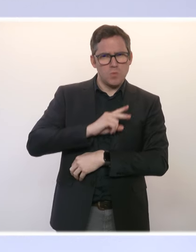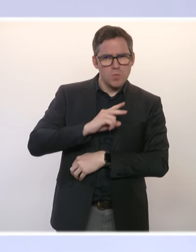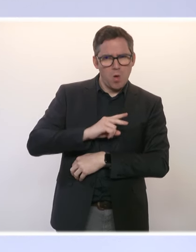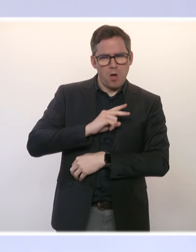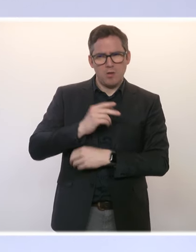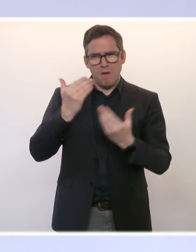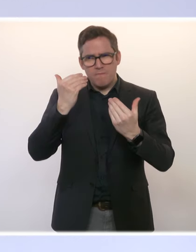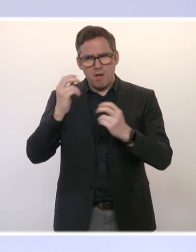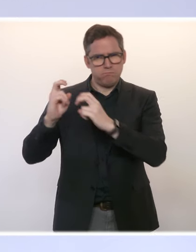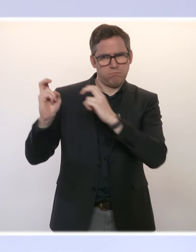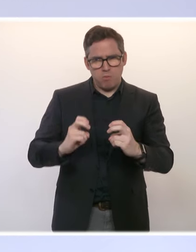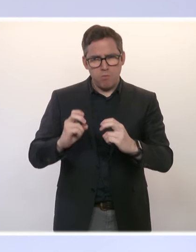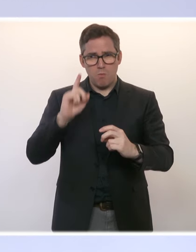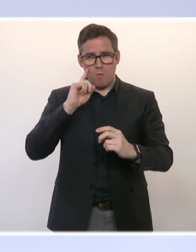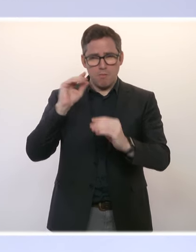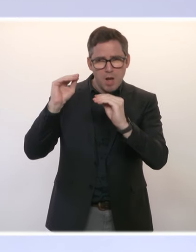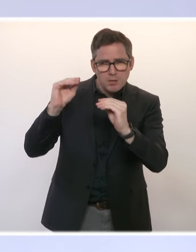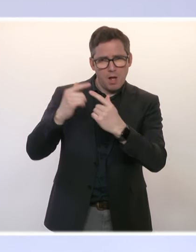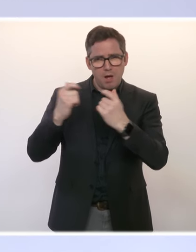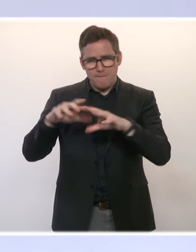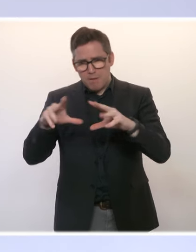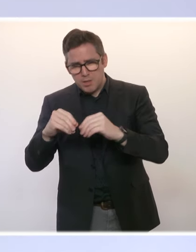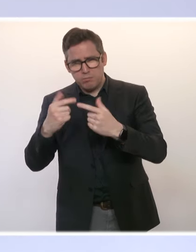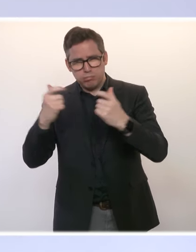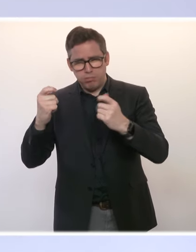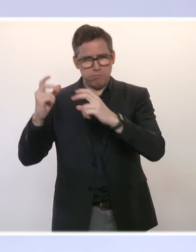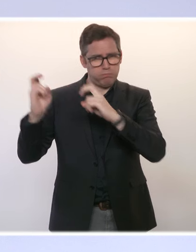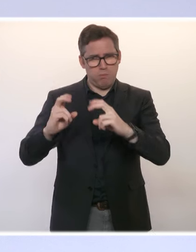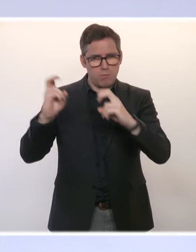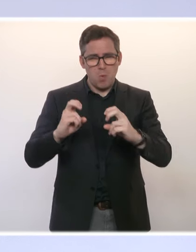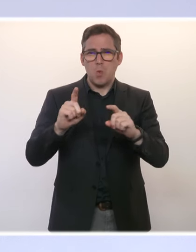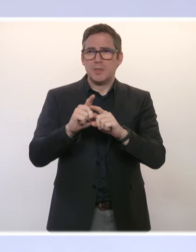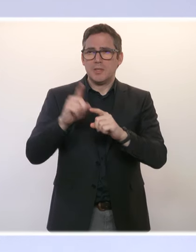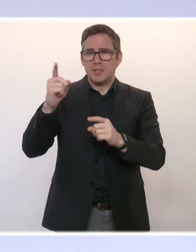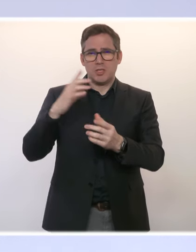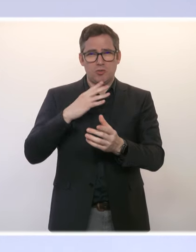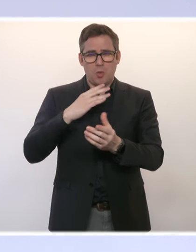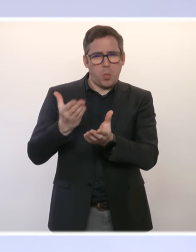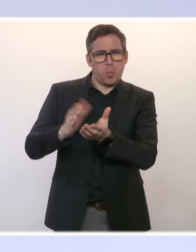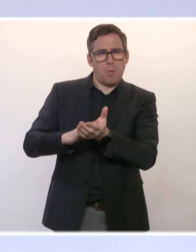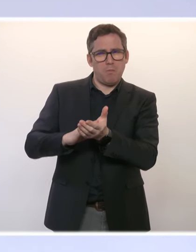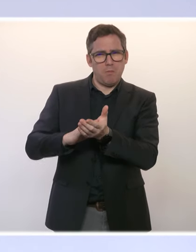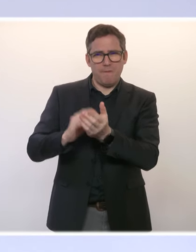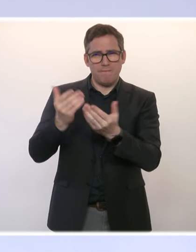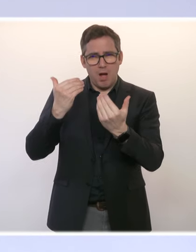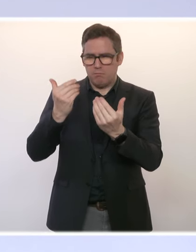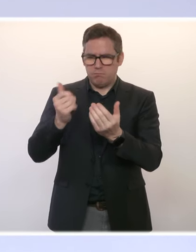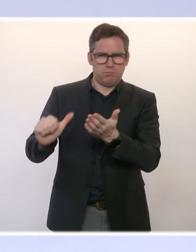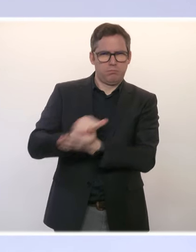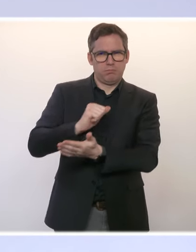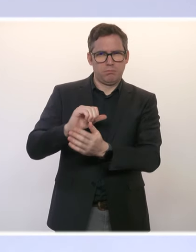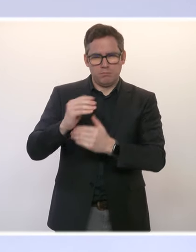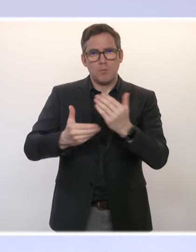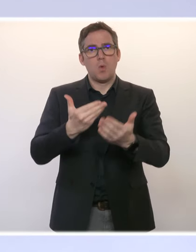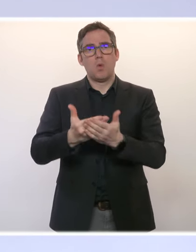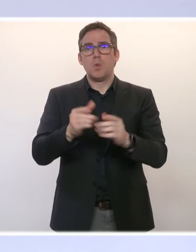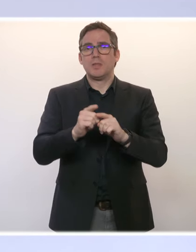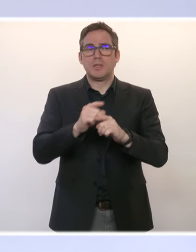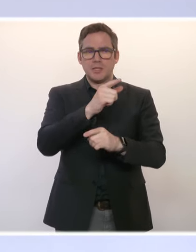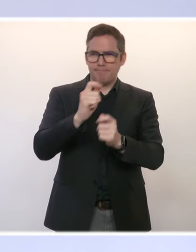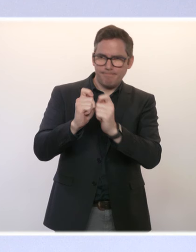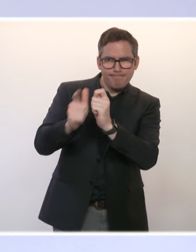commerces, les artisans, avec la suppression de la double franchise pour les commerçants et les TPE, pour faciliter les démarches d'indemnisation